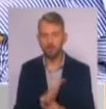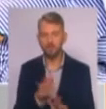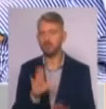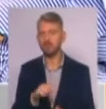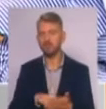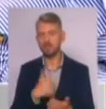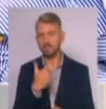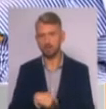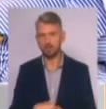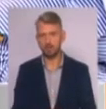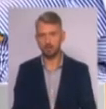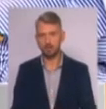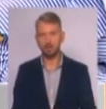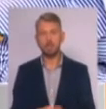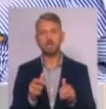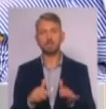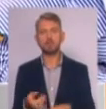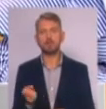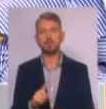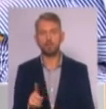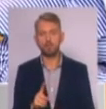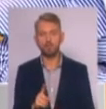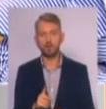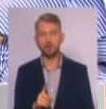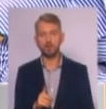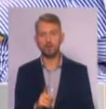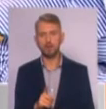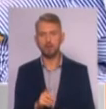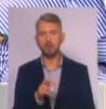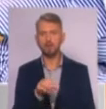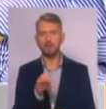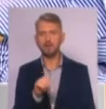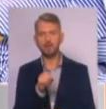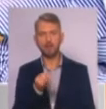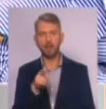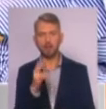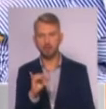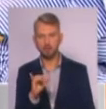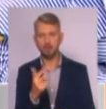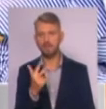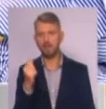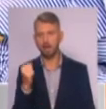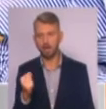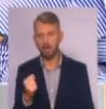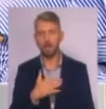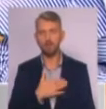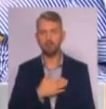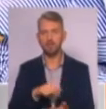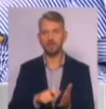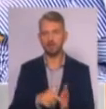себе. Справа в тому, значить, адреса Мата Залки 3А, моя 32